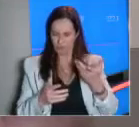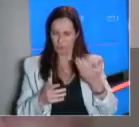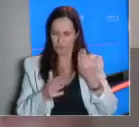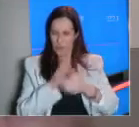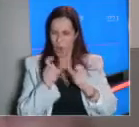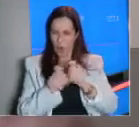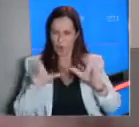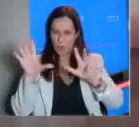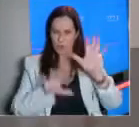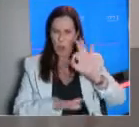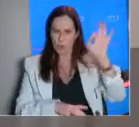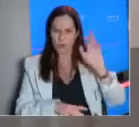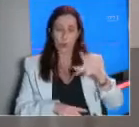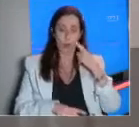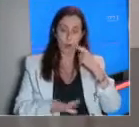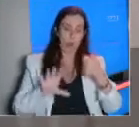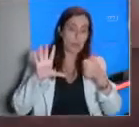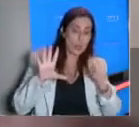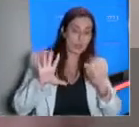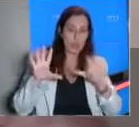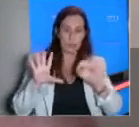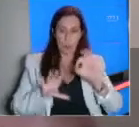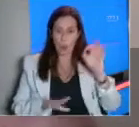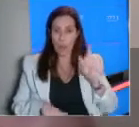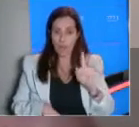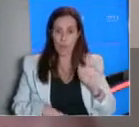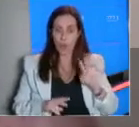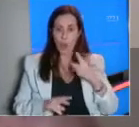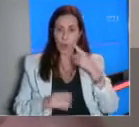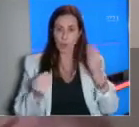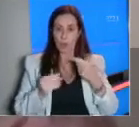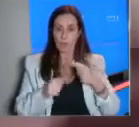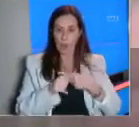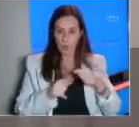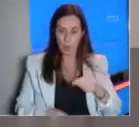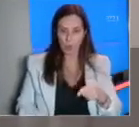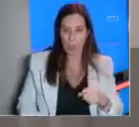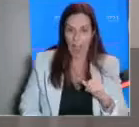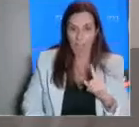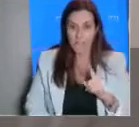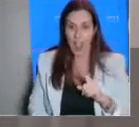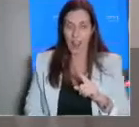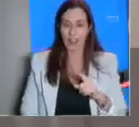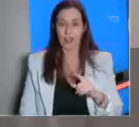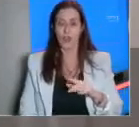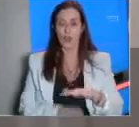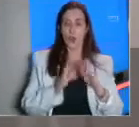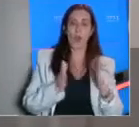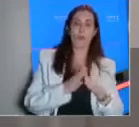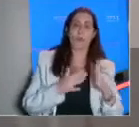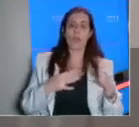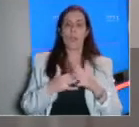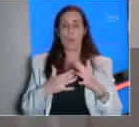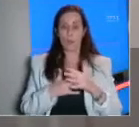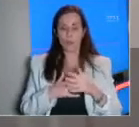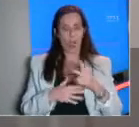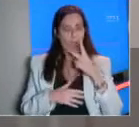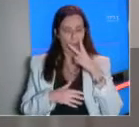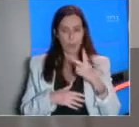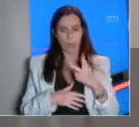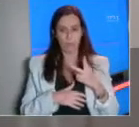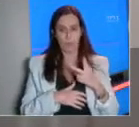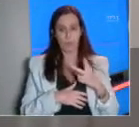תספורות של 85%. אתה יכול לראות 60%, 70%, אתה יכול לראות דברים מהסוג הזה, אבל כל העסקאות שבדקנו,